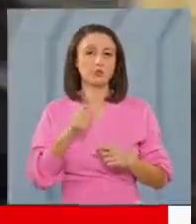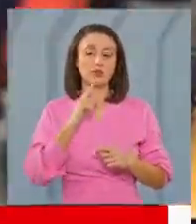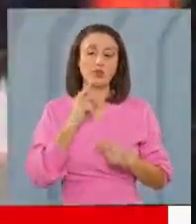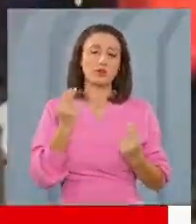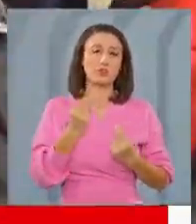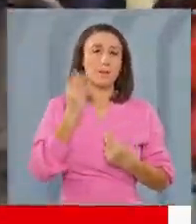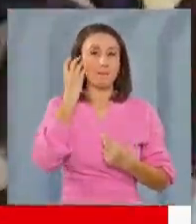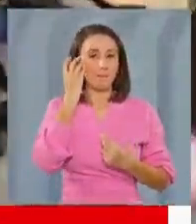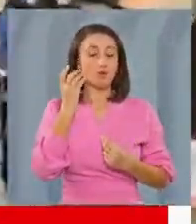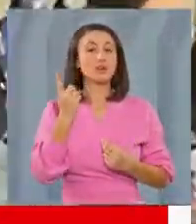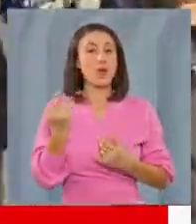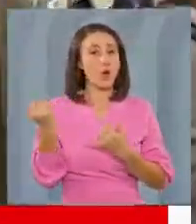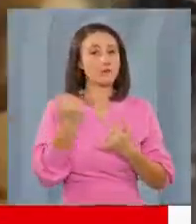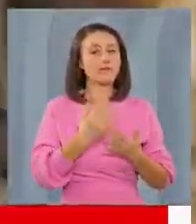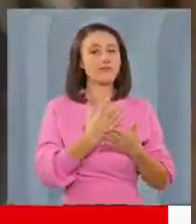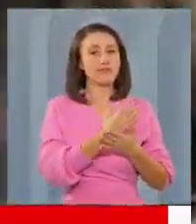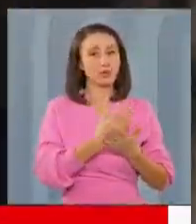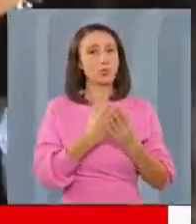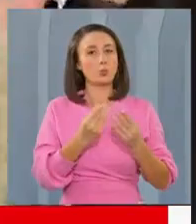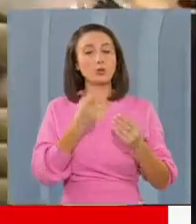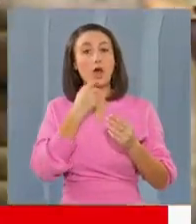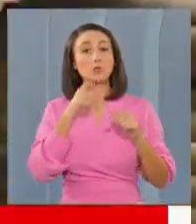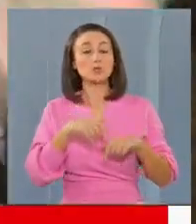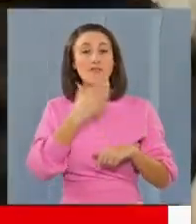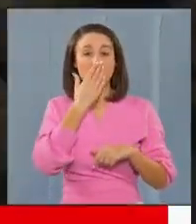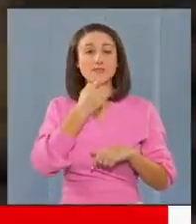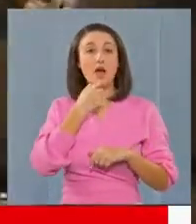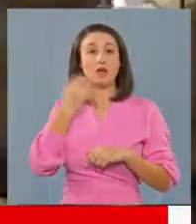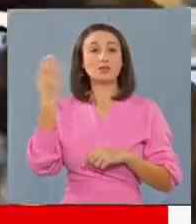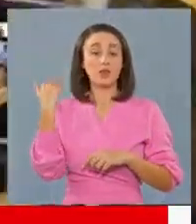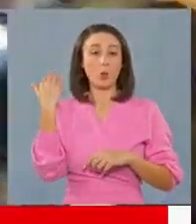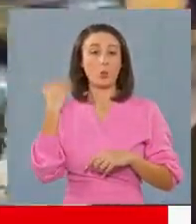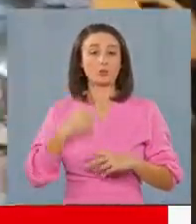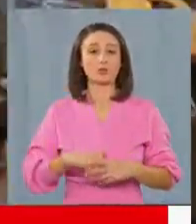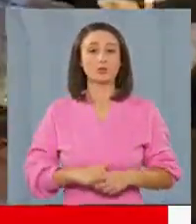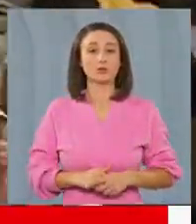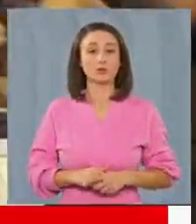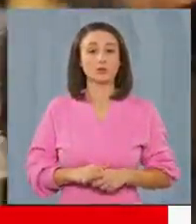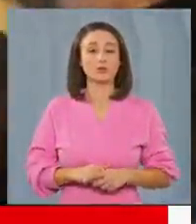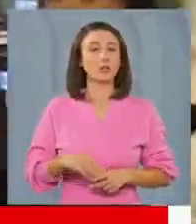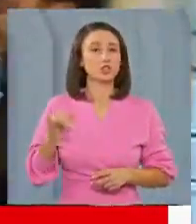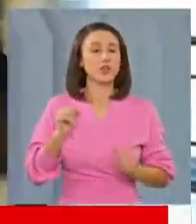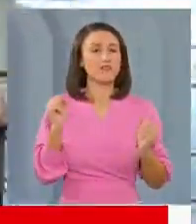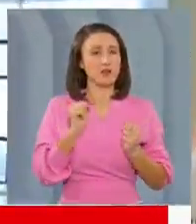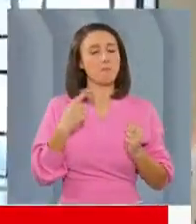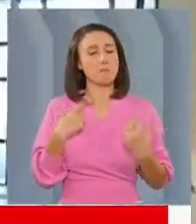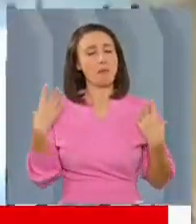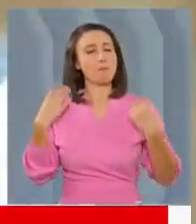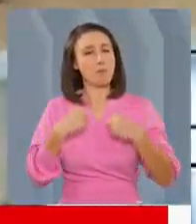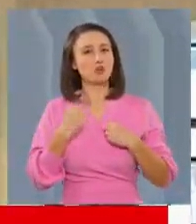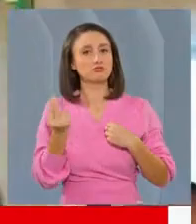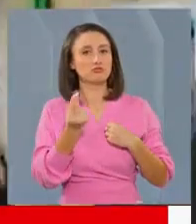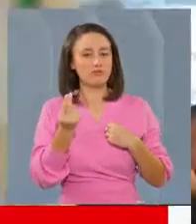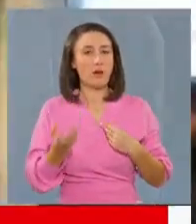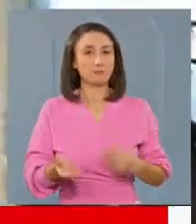lupul moralist, în timp ce ele au venituri enorme anul acesta față de anii trecuți. Cui e fric, poate să mai pun un proverb, o